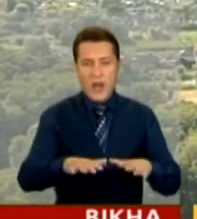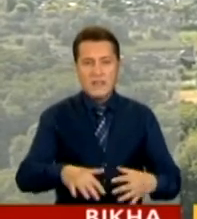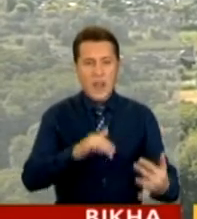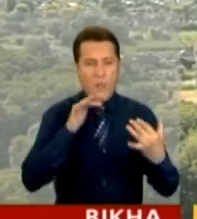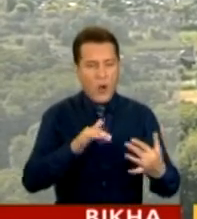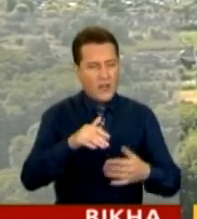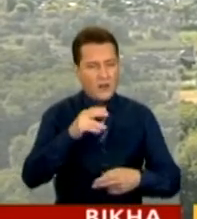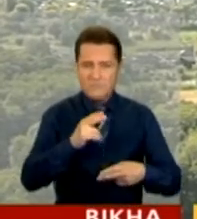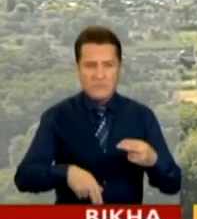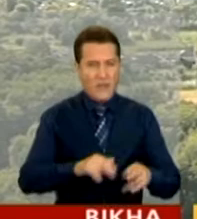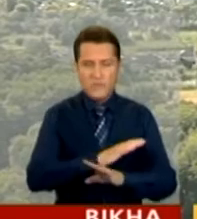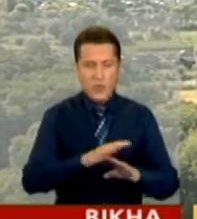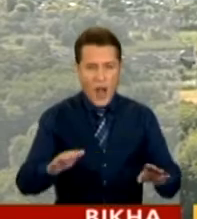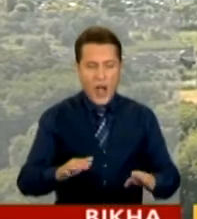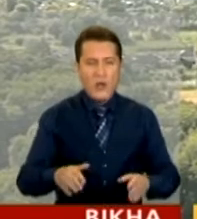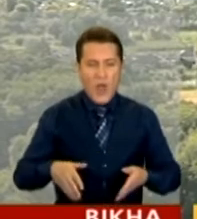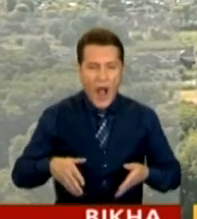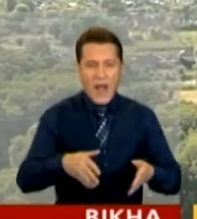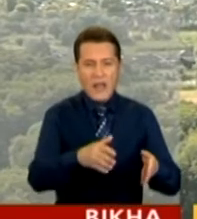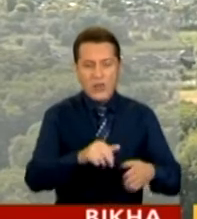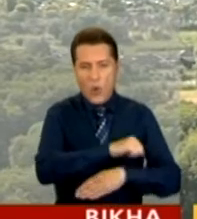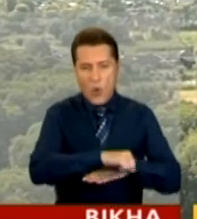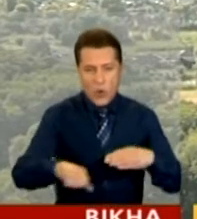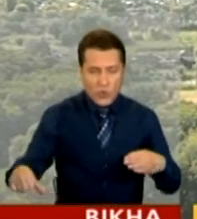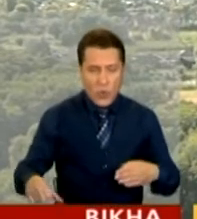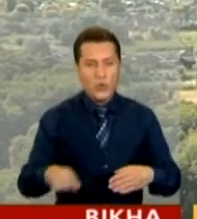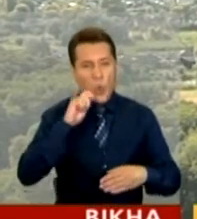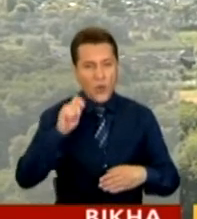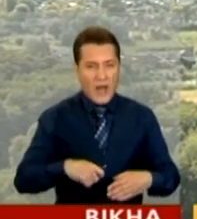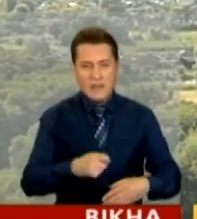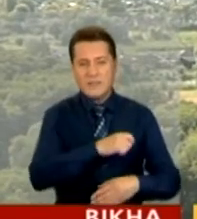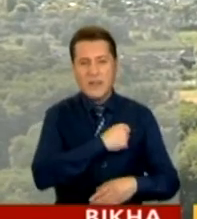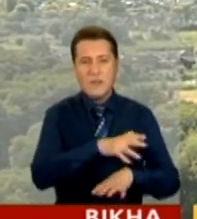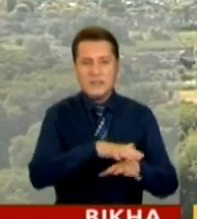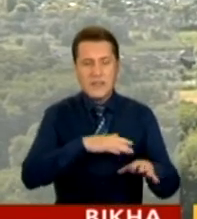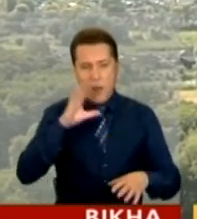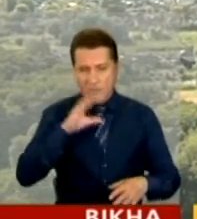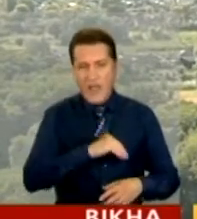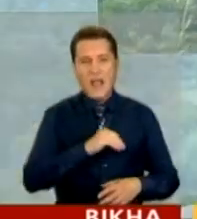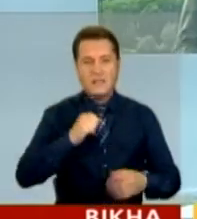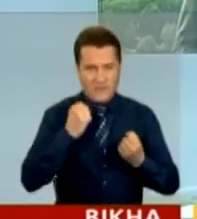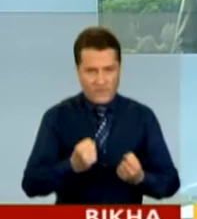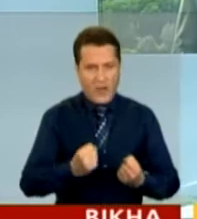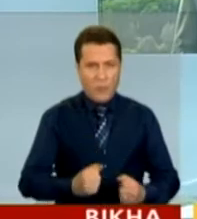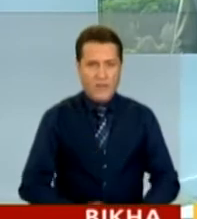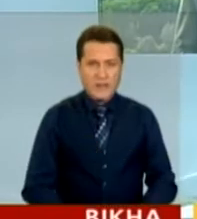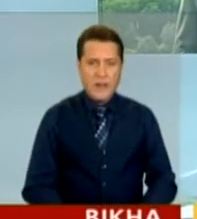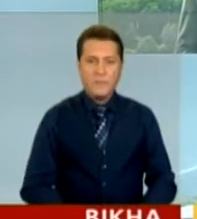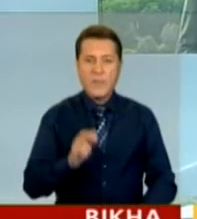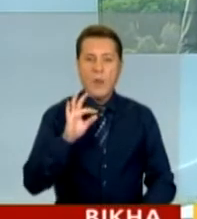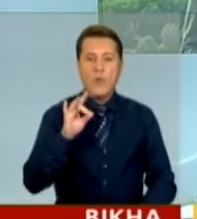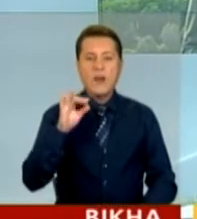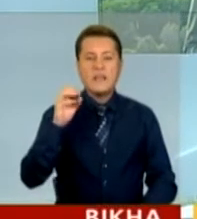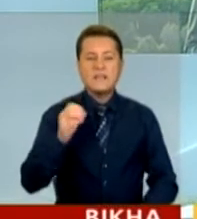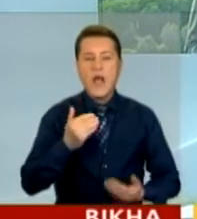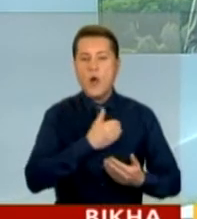не вщухають, але лінію кордону українським силам вдається поки що втримувати. Борис, я от